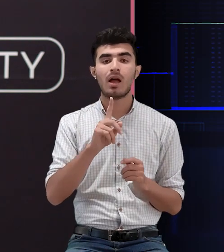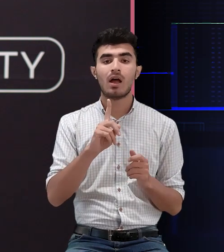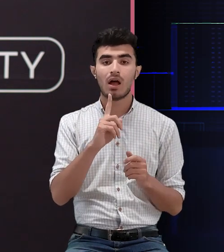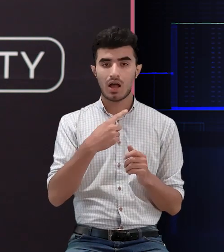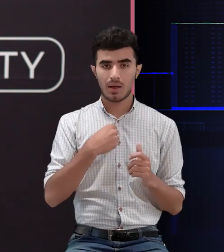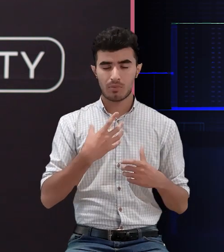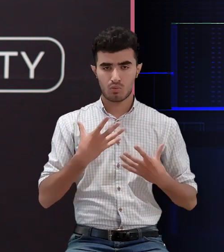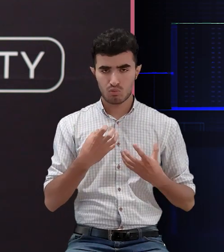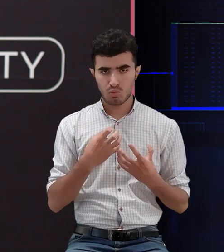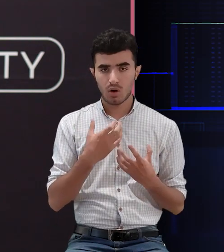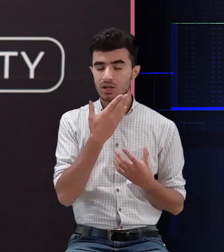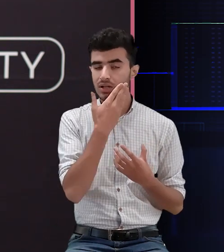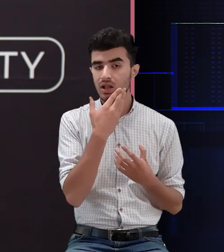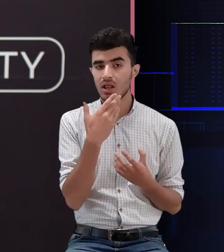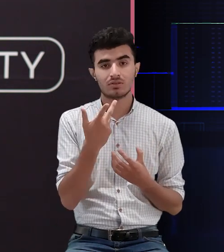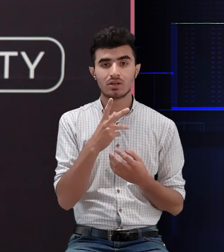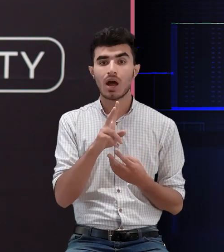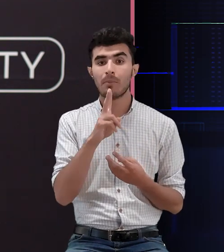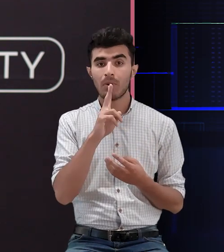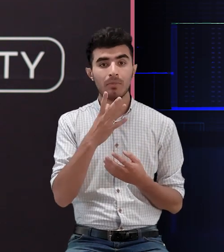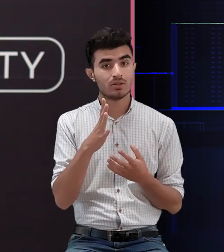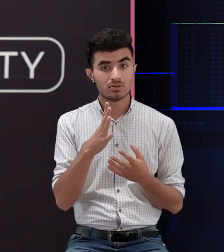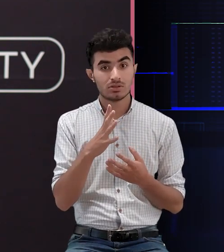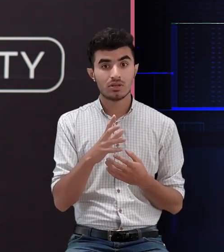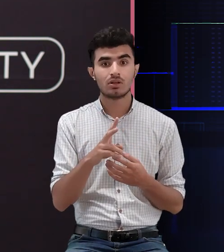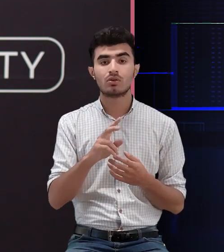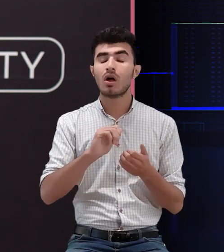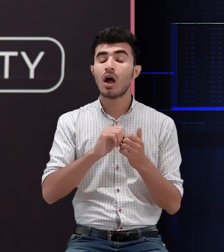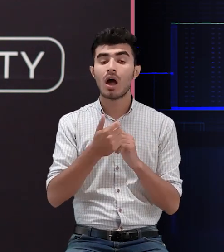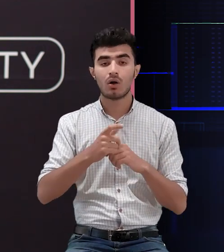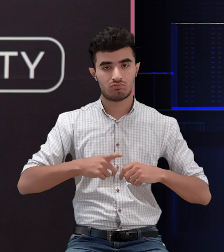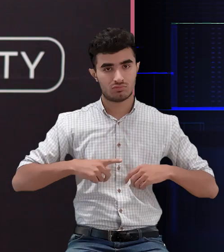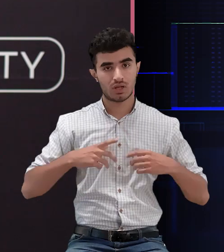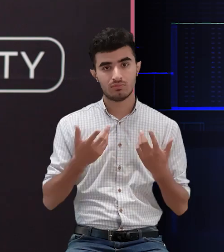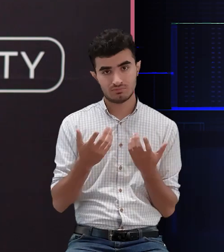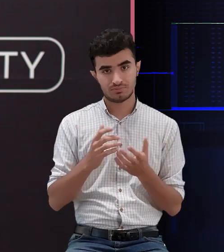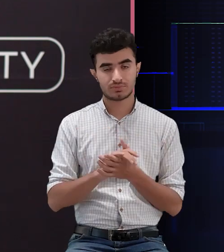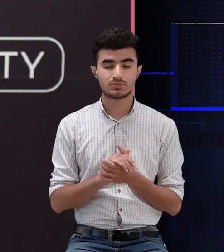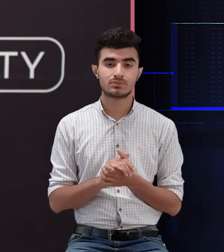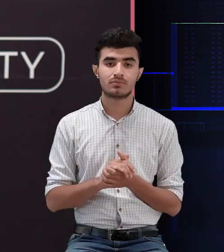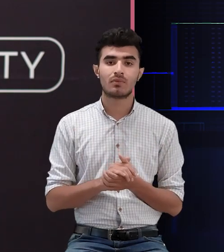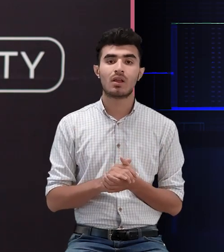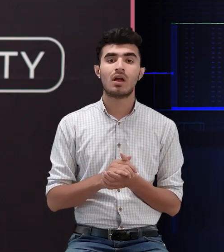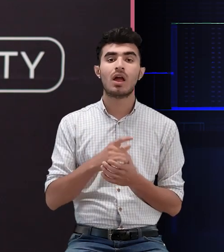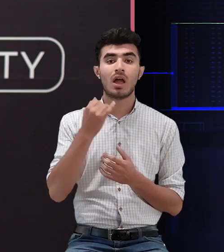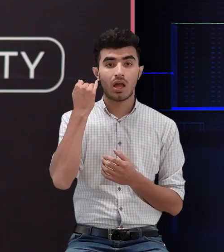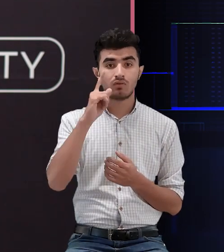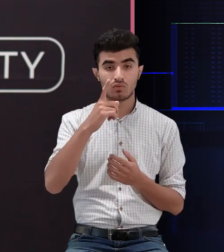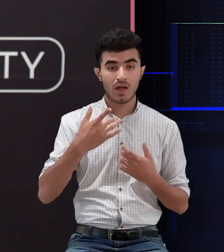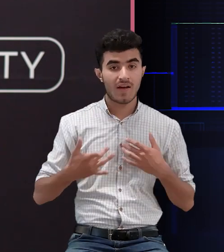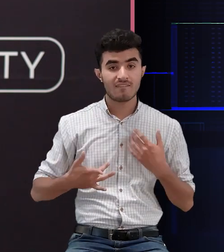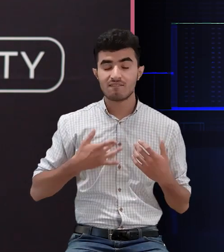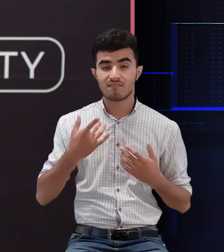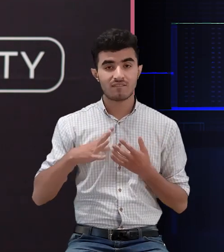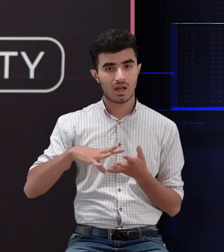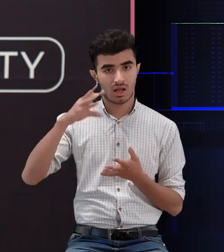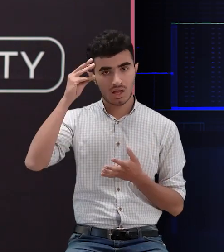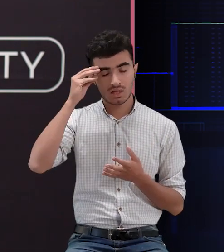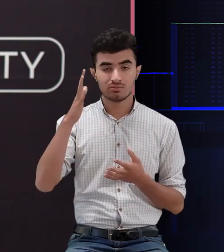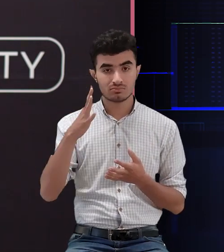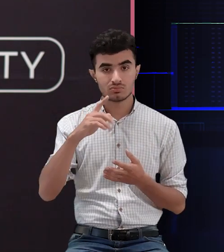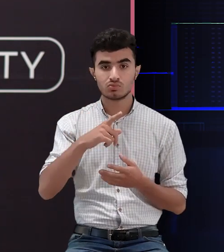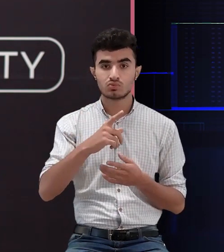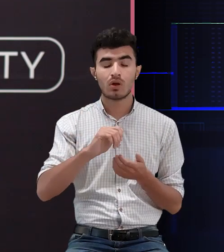ज़रूरियात बयान नहीं कर सकेंगे, आप किस तरह से ज़िंदगी जिएंगे. आप अपने फीलिंग्स को बयान नहीं कर सकेंगे, आप कैसे समझाएंगे आपको